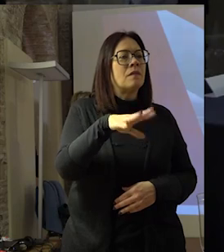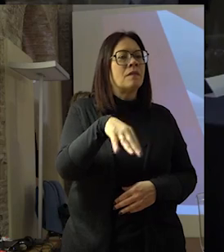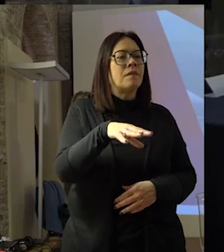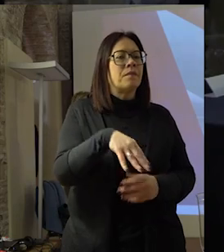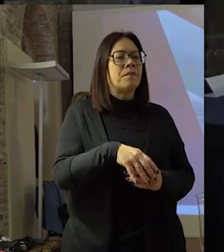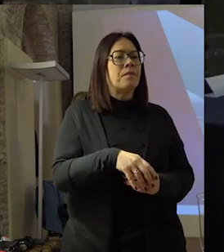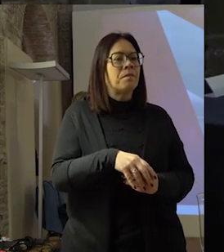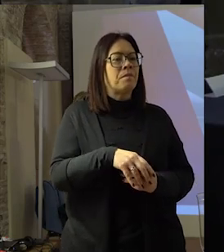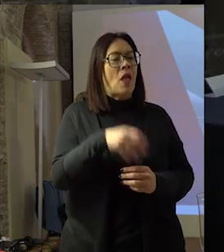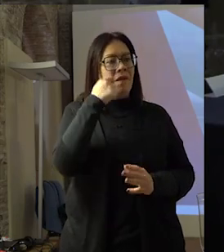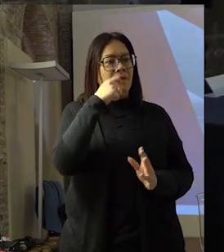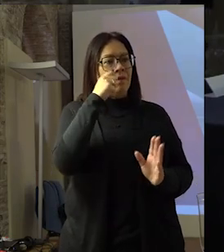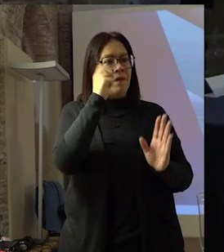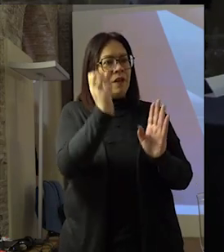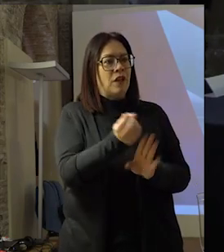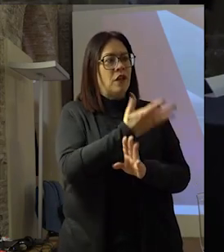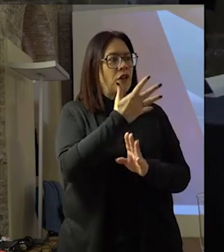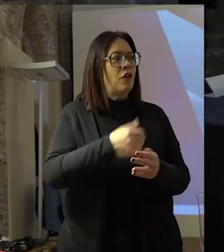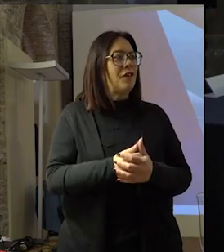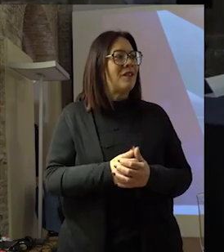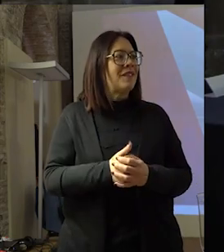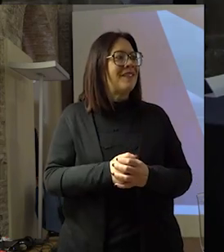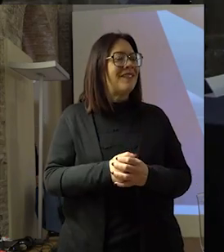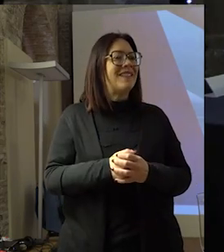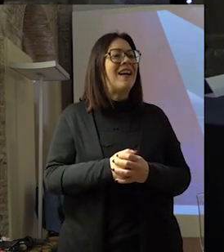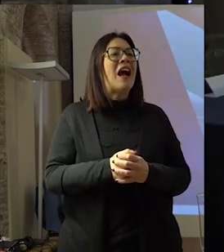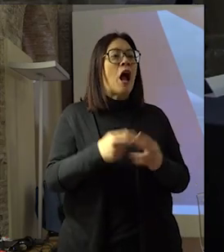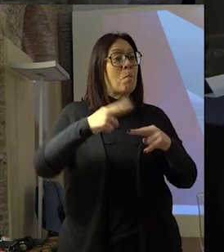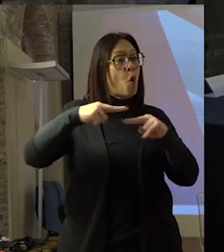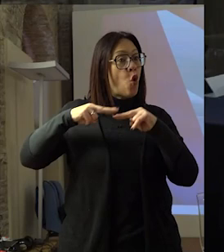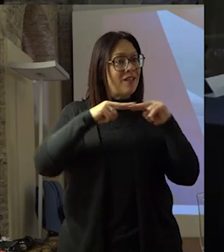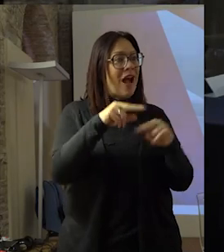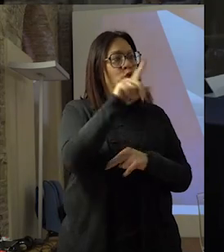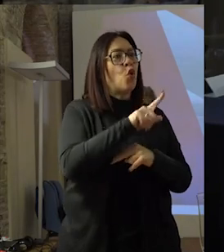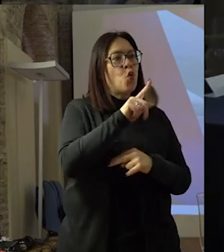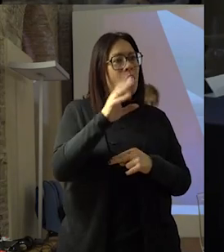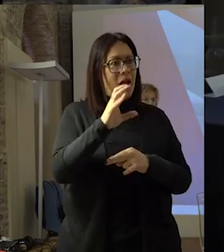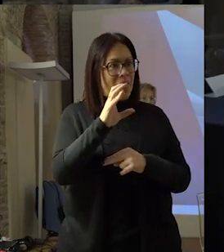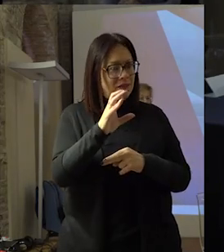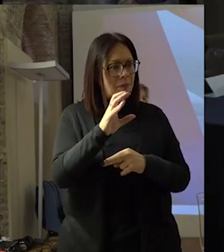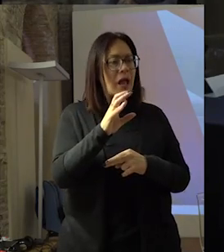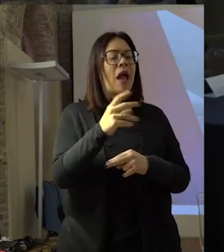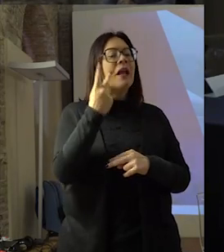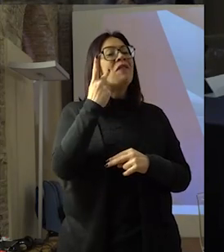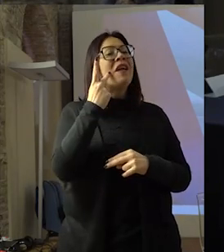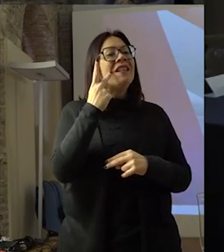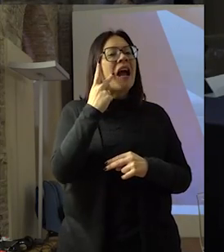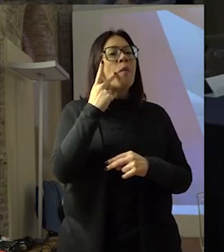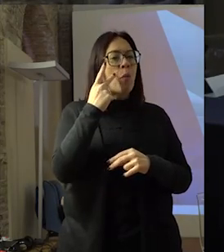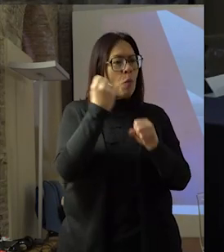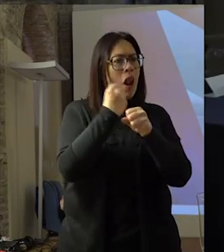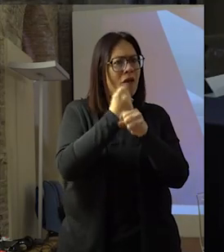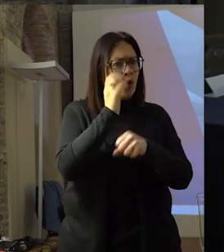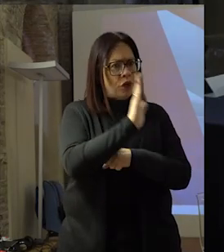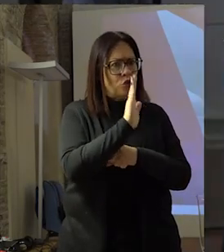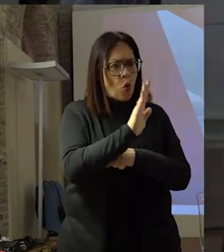un video che ha montato Luca Casapieri, in cui potremo vedere e ammirare le sue opere.